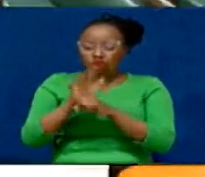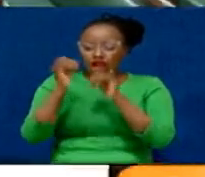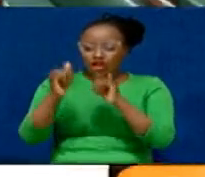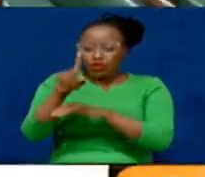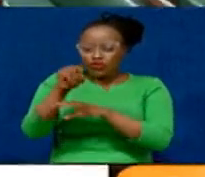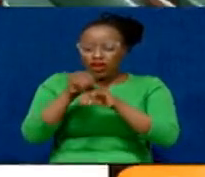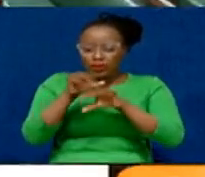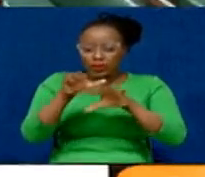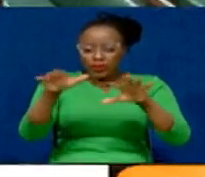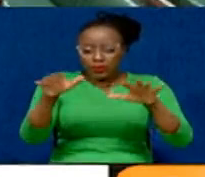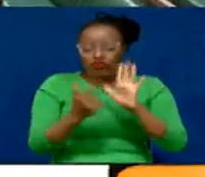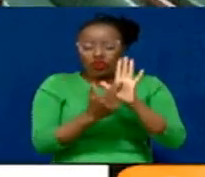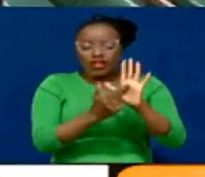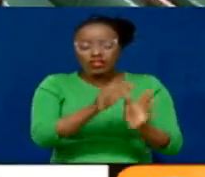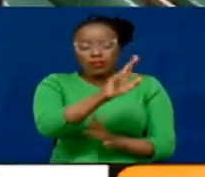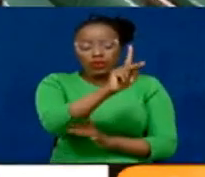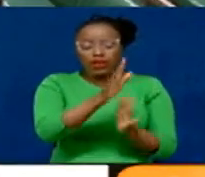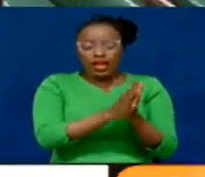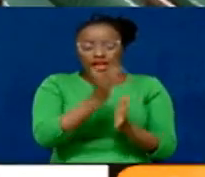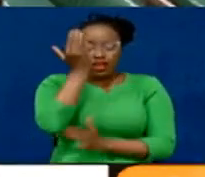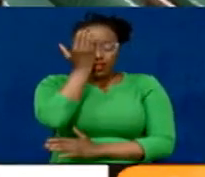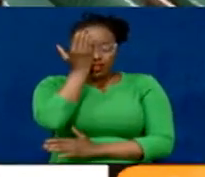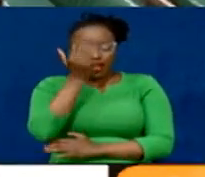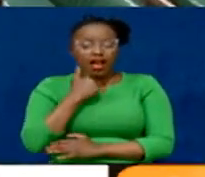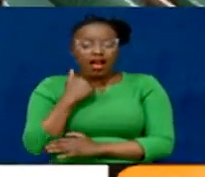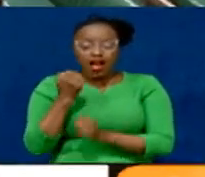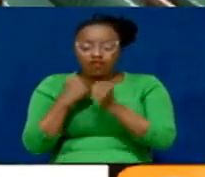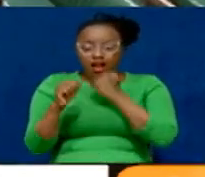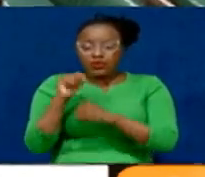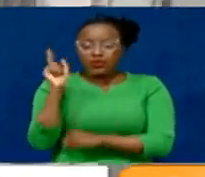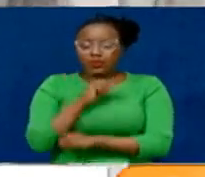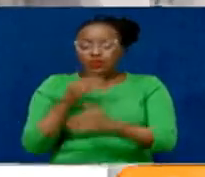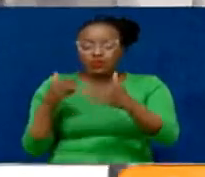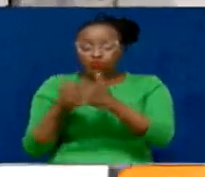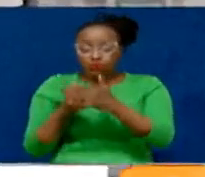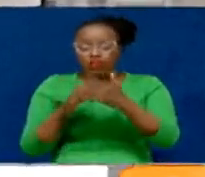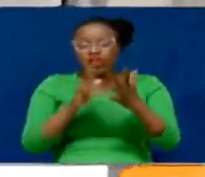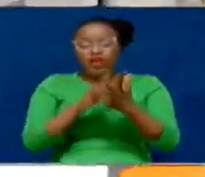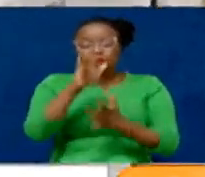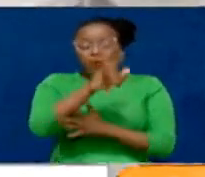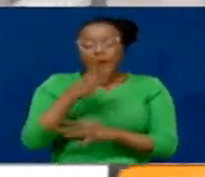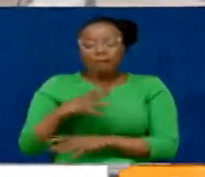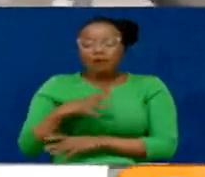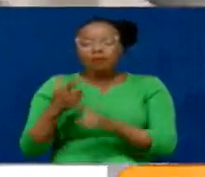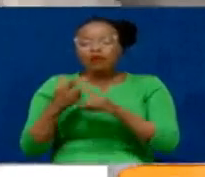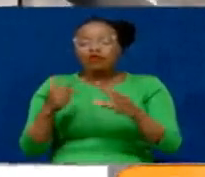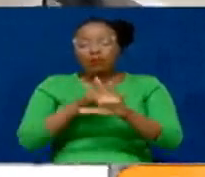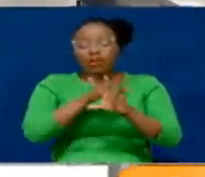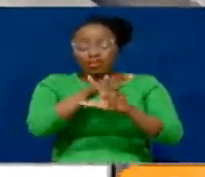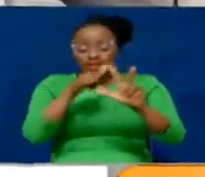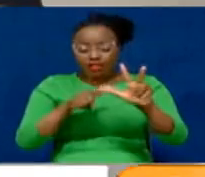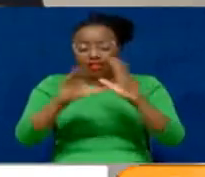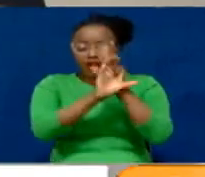vipya, mataifa kama vile Uingereza na Israeli yamechukua hatua ya kupiga marufuku safari za raia kutoka mataifa